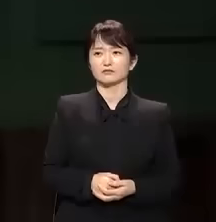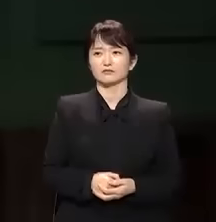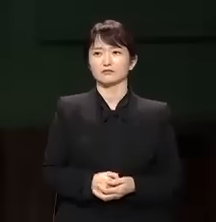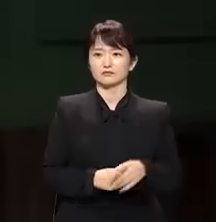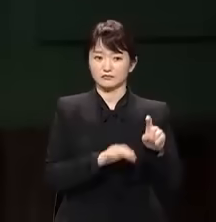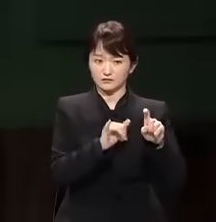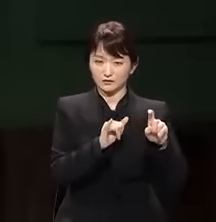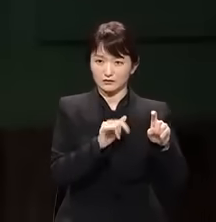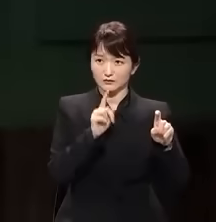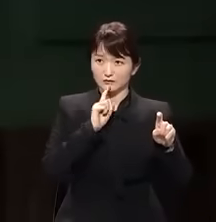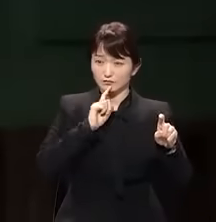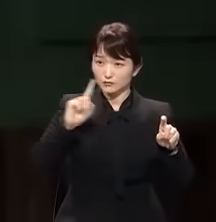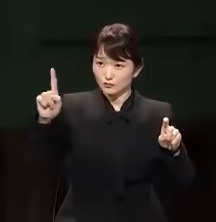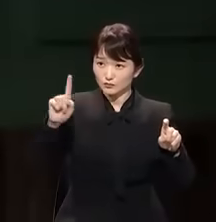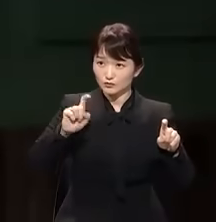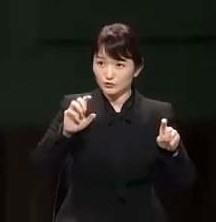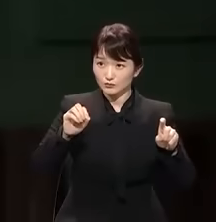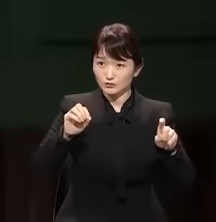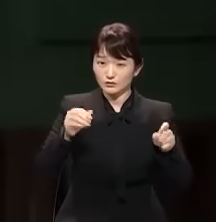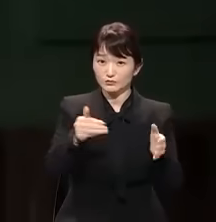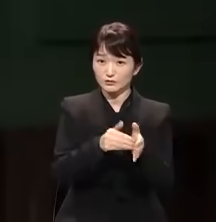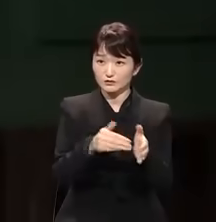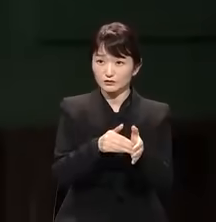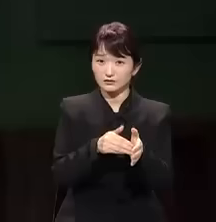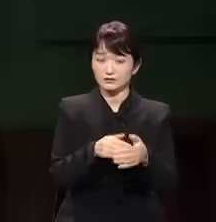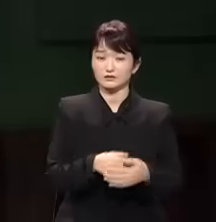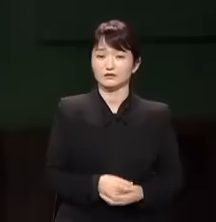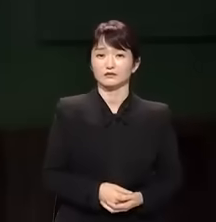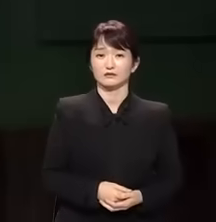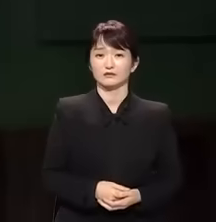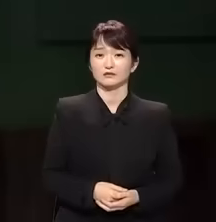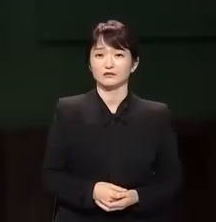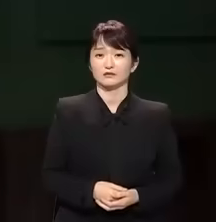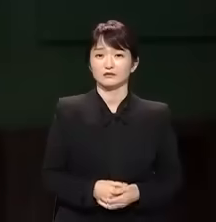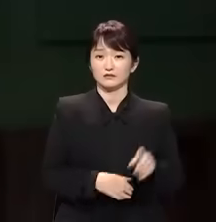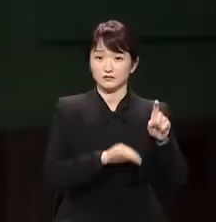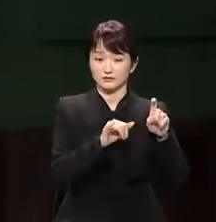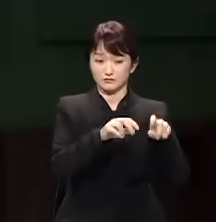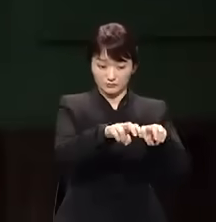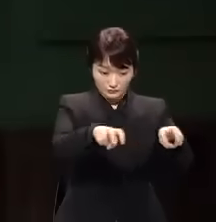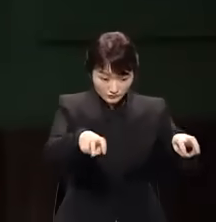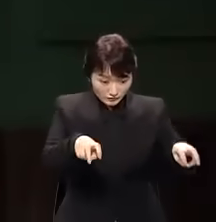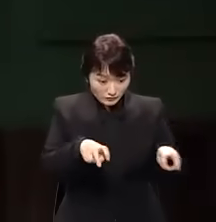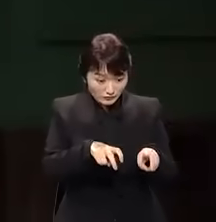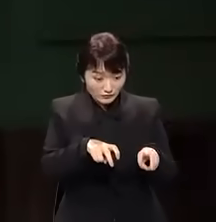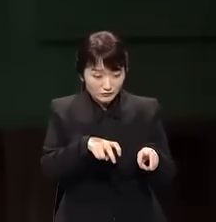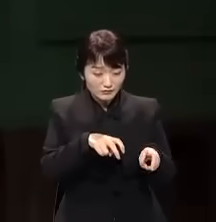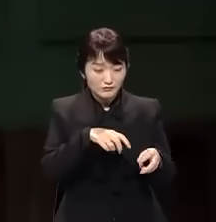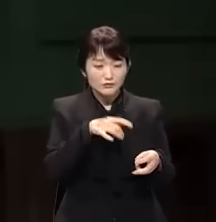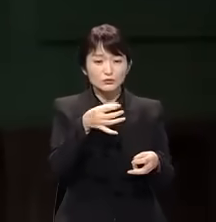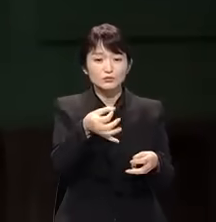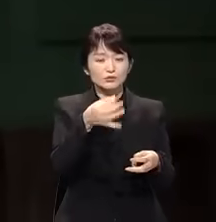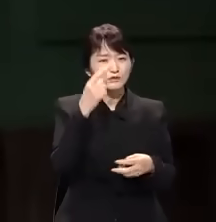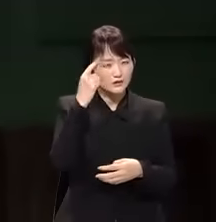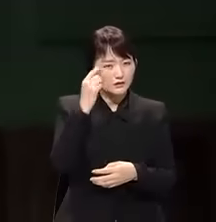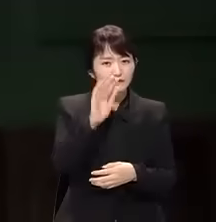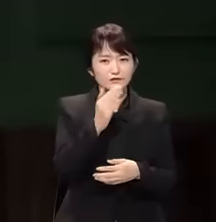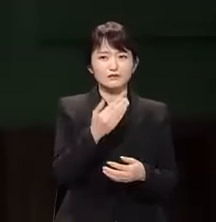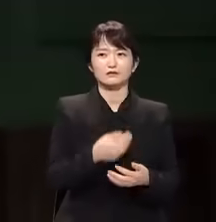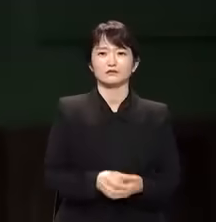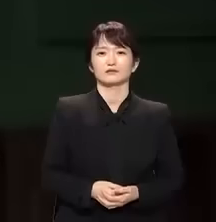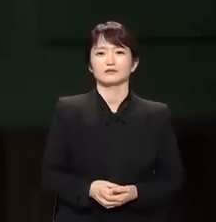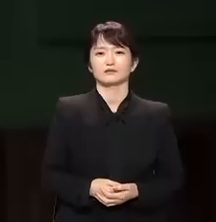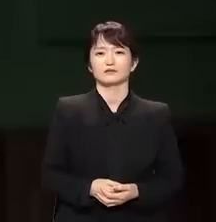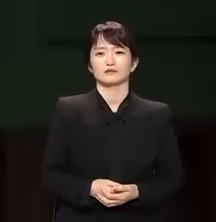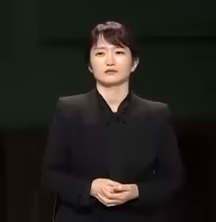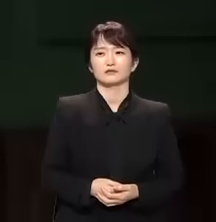10명이 10만 원 어치 요구하는 거면 거기서 끝이다 그게 진상이다 라떼 님 10명이 앉은 자리값을 생각해 보셔야 합니다 하셨고요 허미 님 아